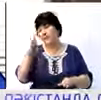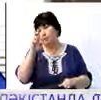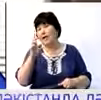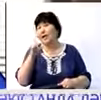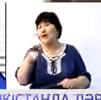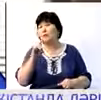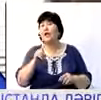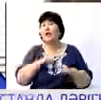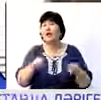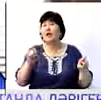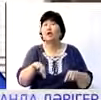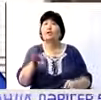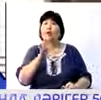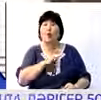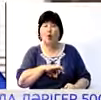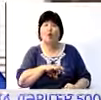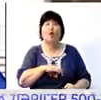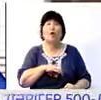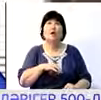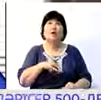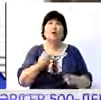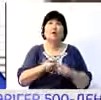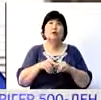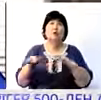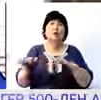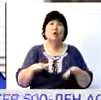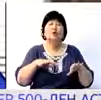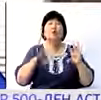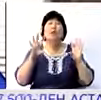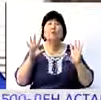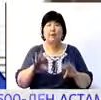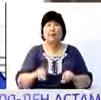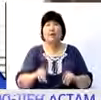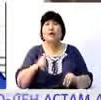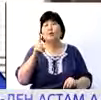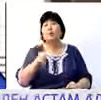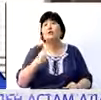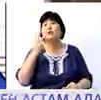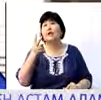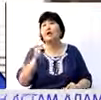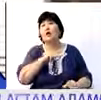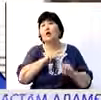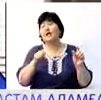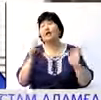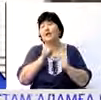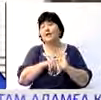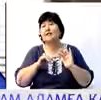рәміздердің насихатталуы мен қолдануына 3 мәрте зерделеу жұмыстарын жүргізіп, барлығы 102 мекеме